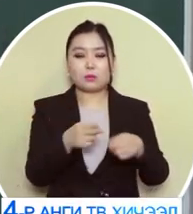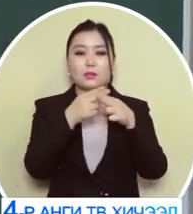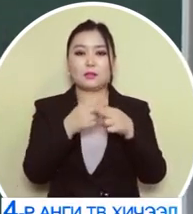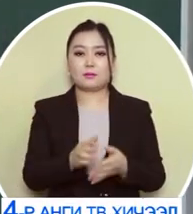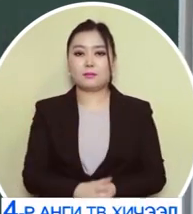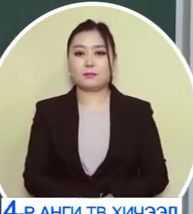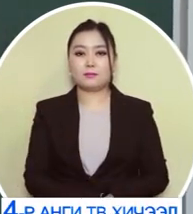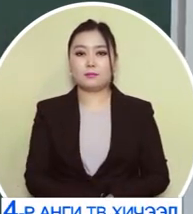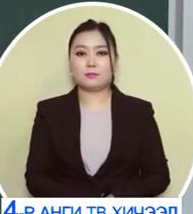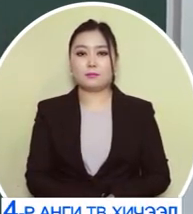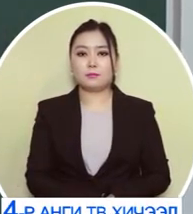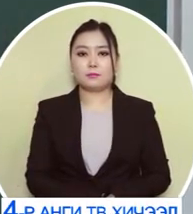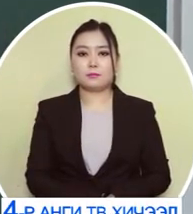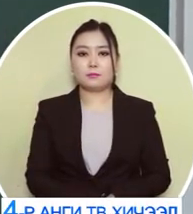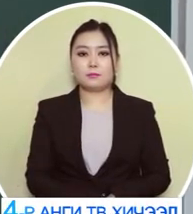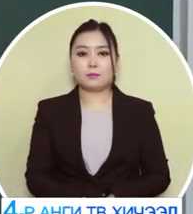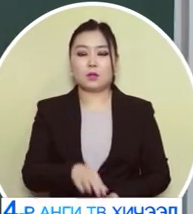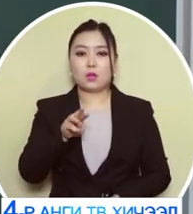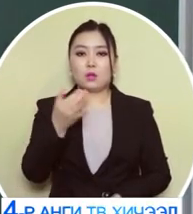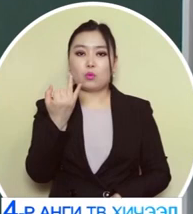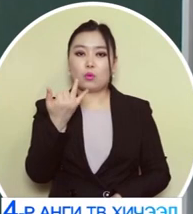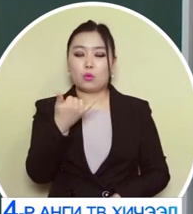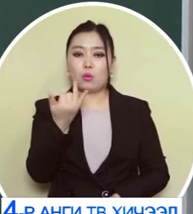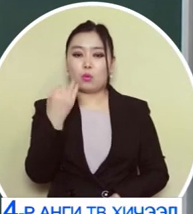қысқа сирағы алу полюсы болады.